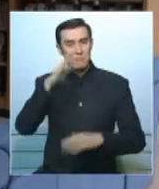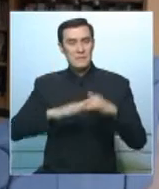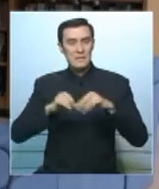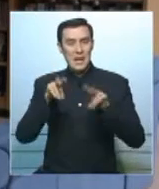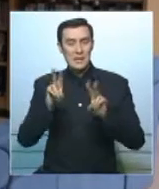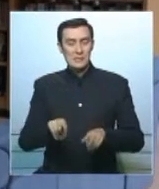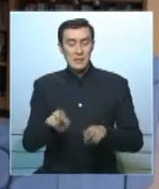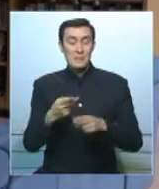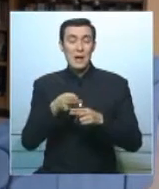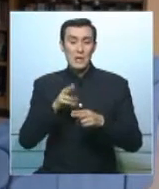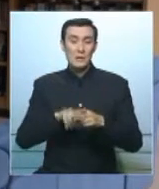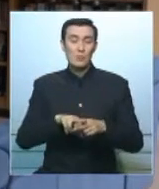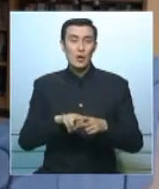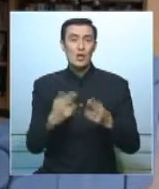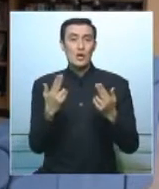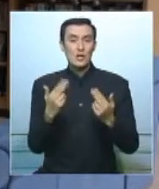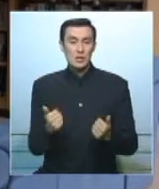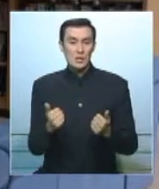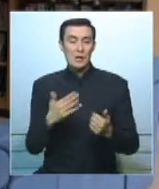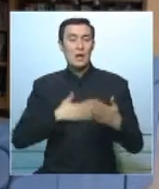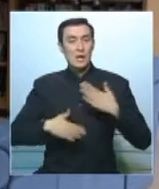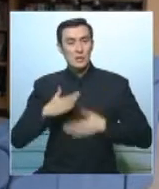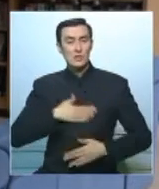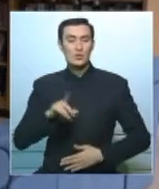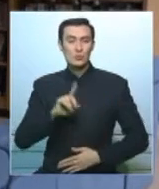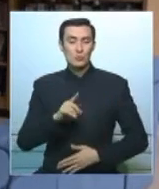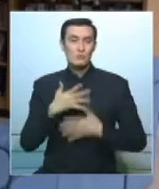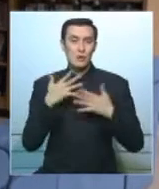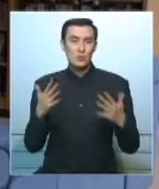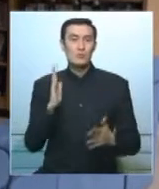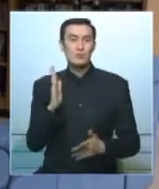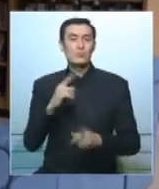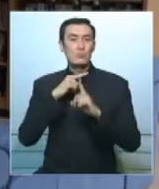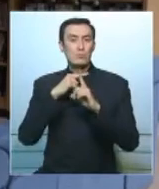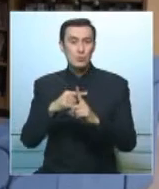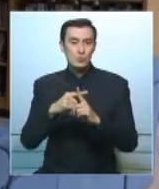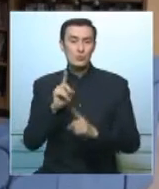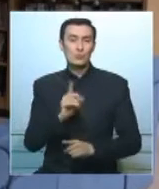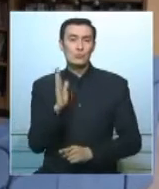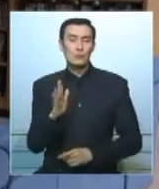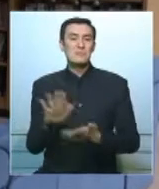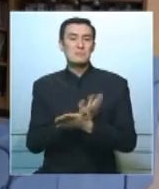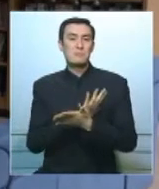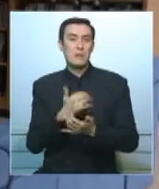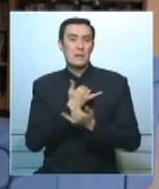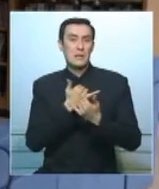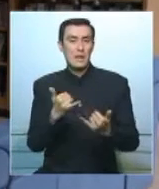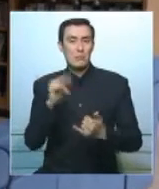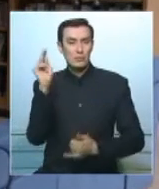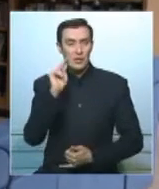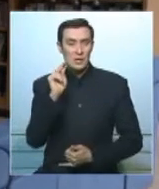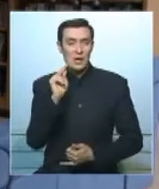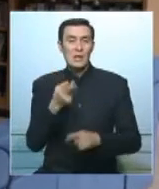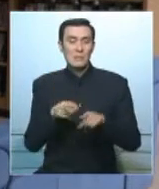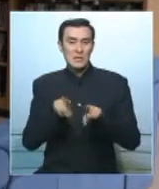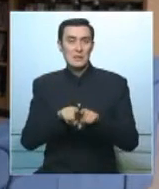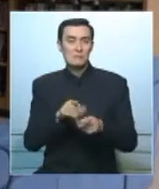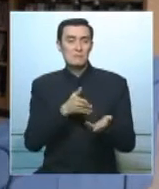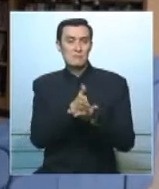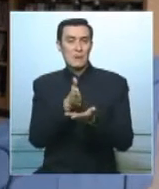для этого, конечно же, отрадно, конечно, это будет большой плюс, что вводится бесплатное обучение именно по таким